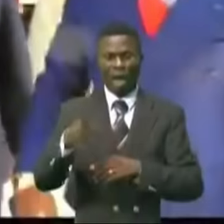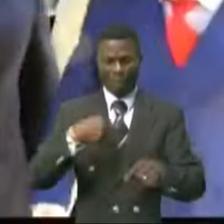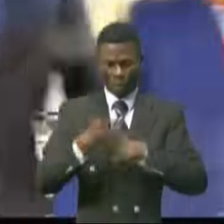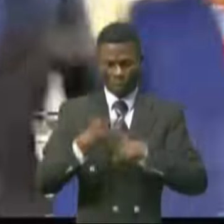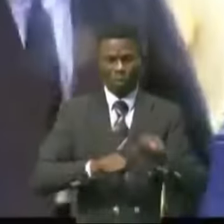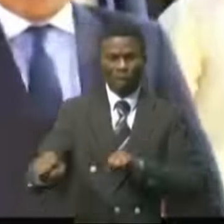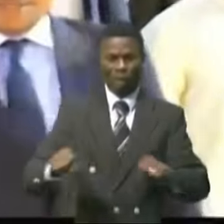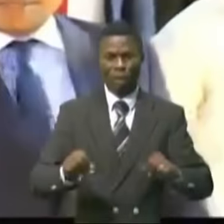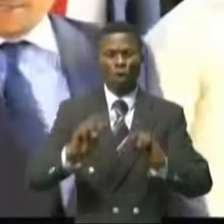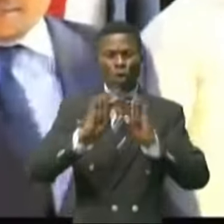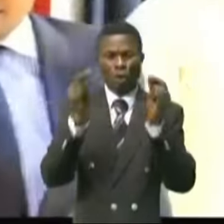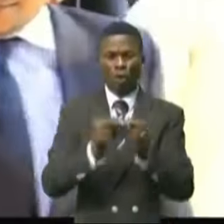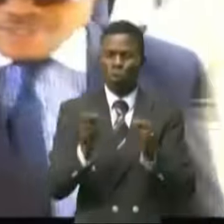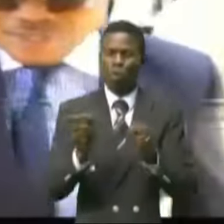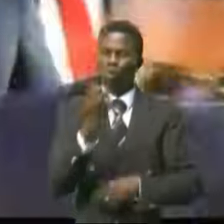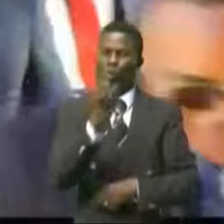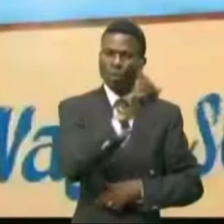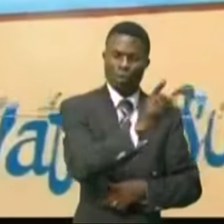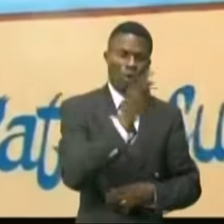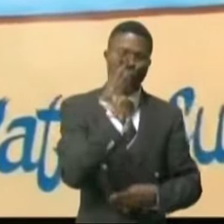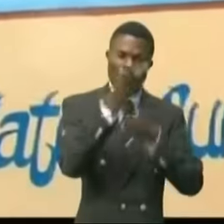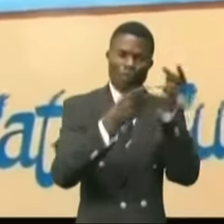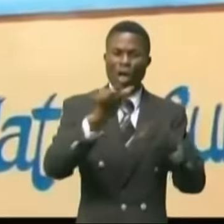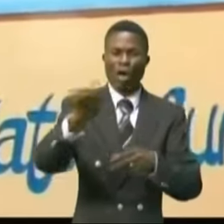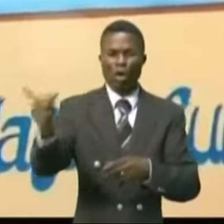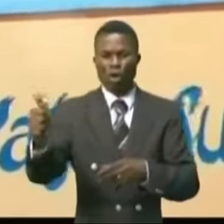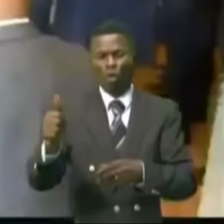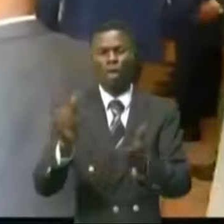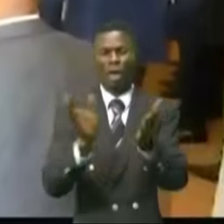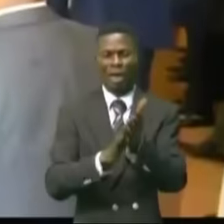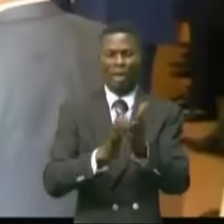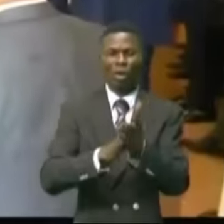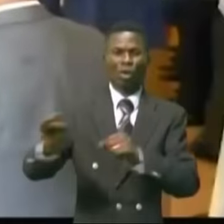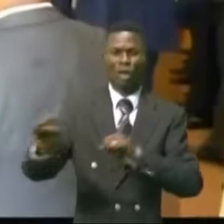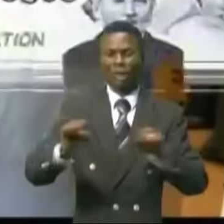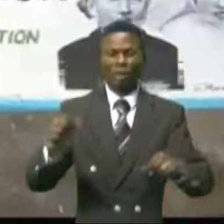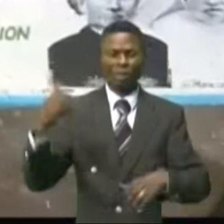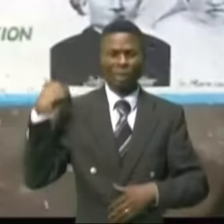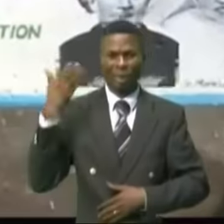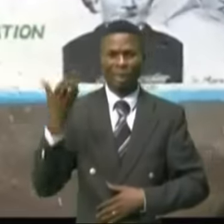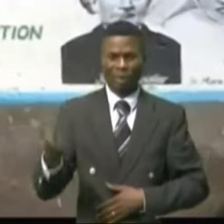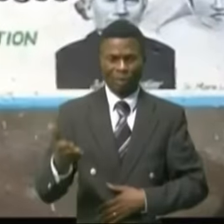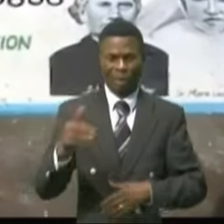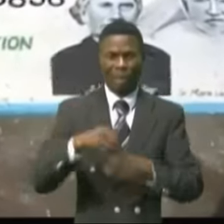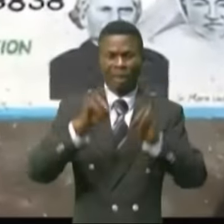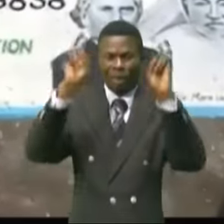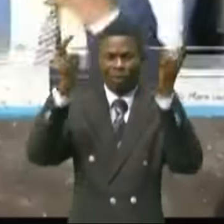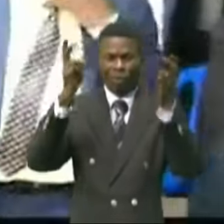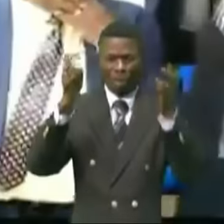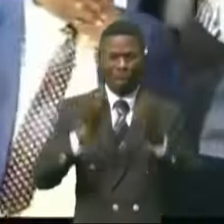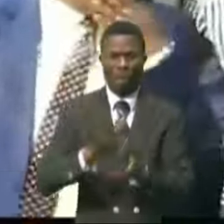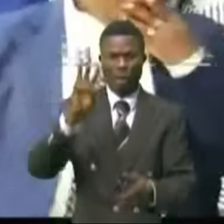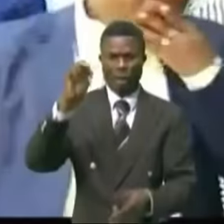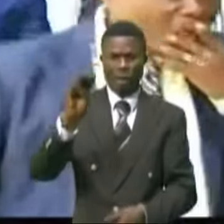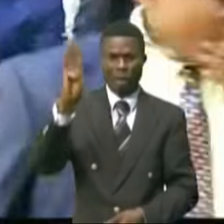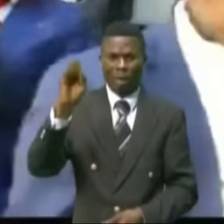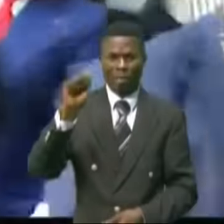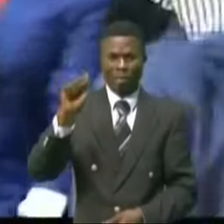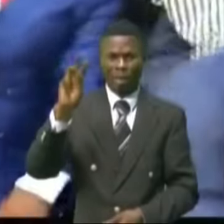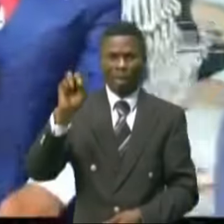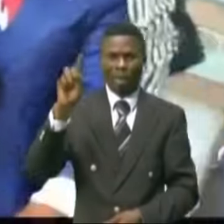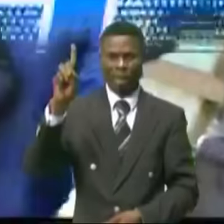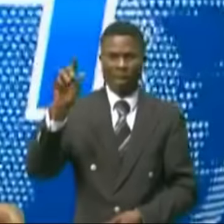la délégation a fait la ronde de quelques centres de passation d'examen dans la ville de Mbandaka, encouragé